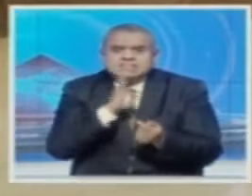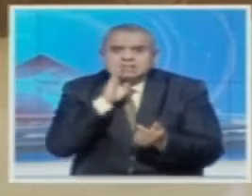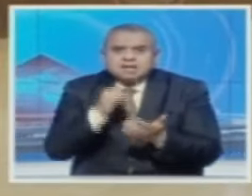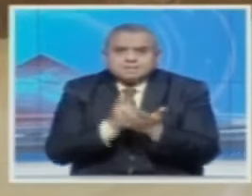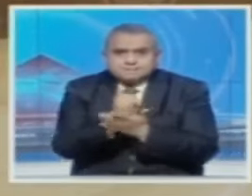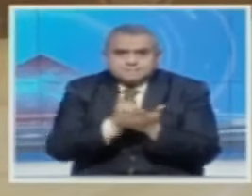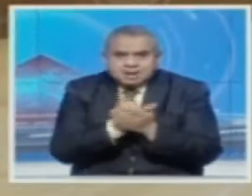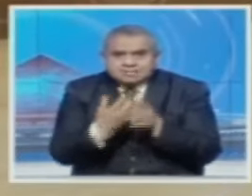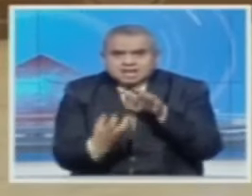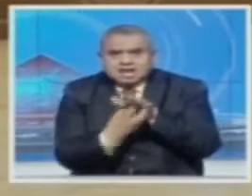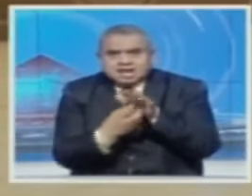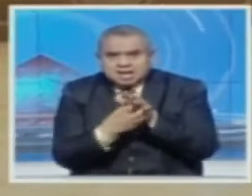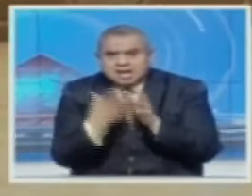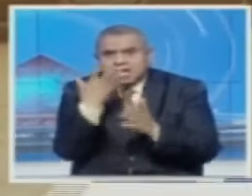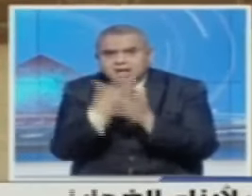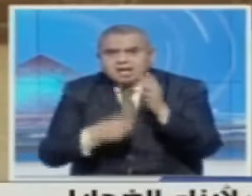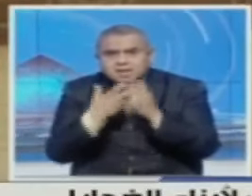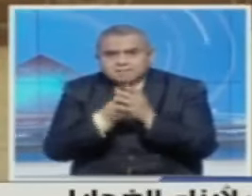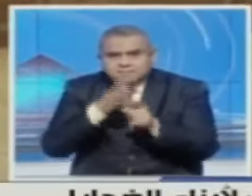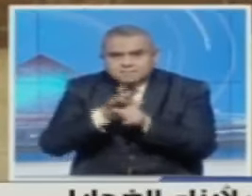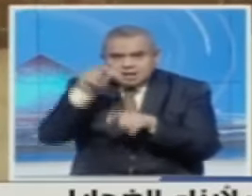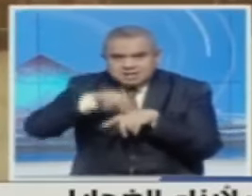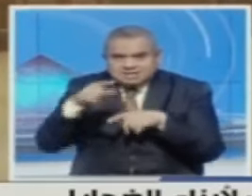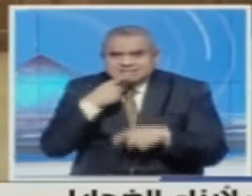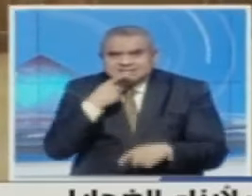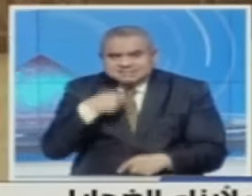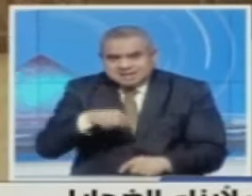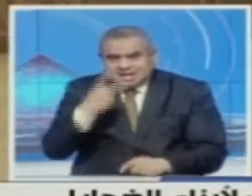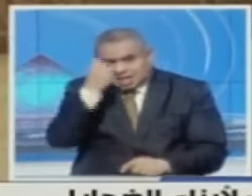المدرسية والجامعية لأبناء الضحايا للعام الدراسي